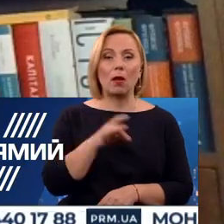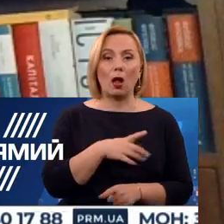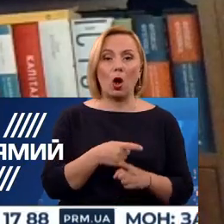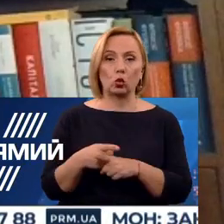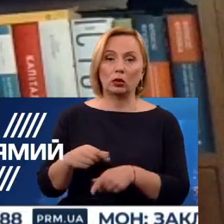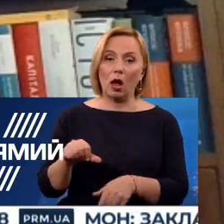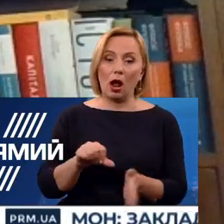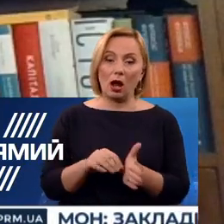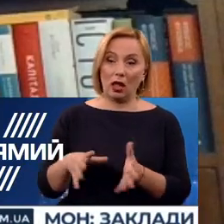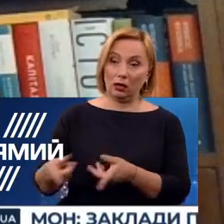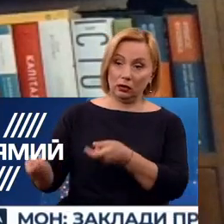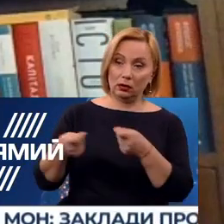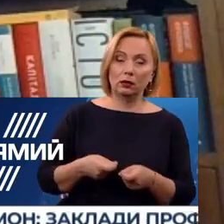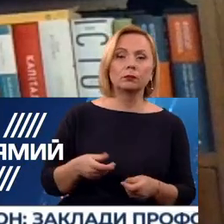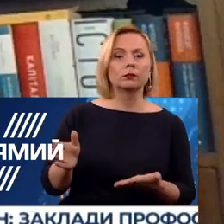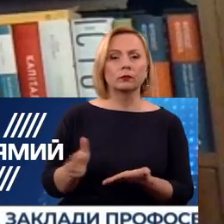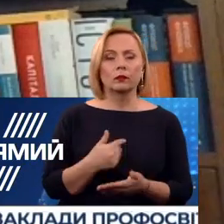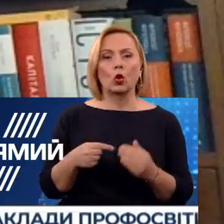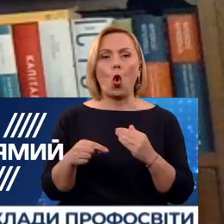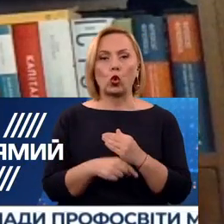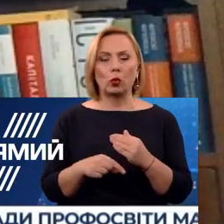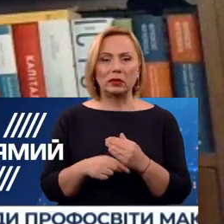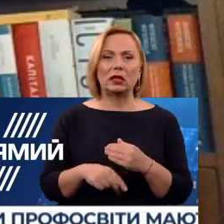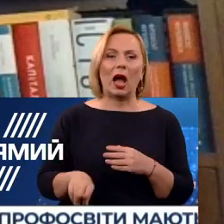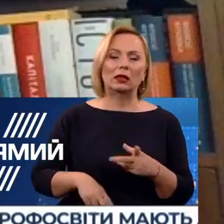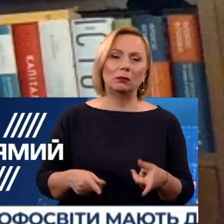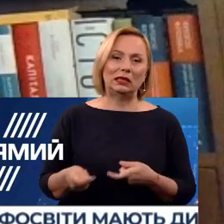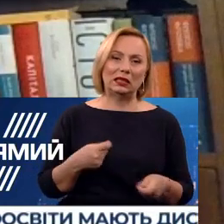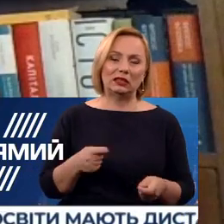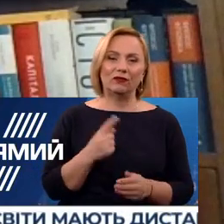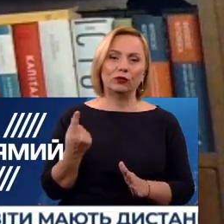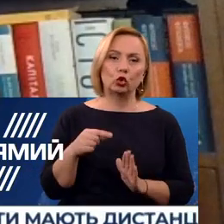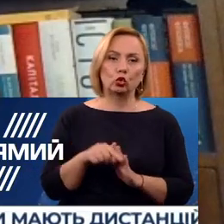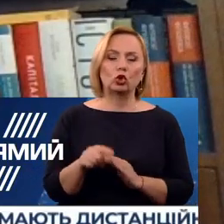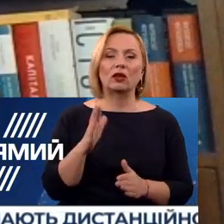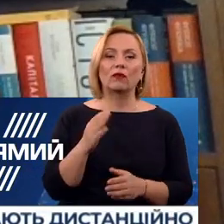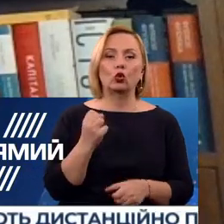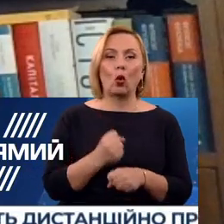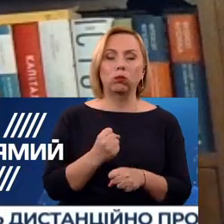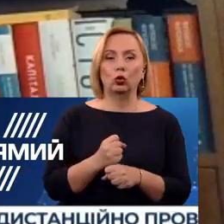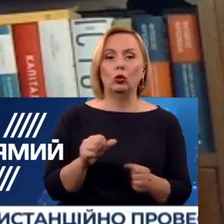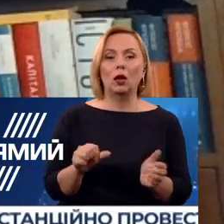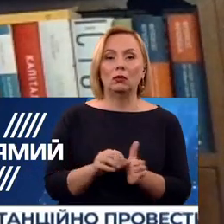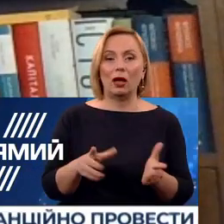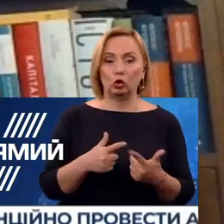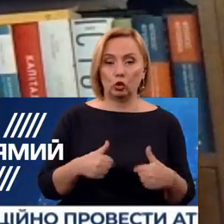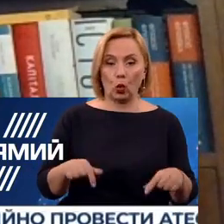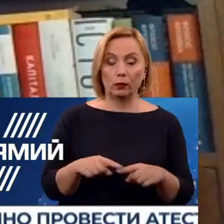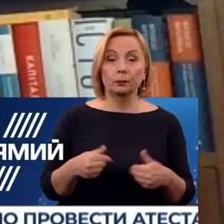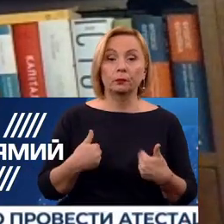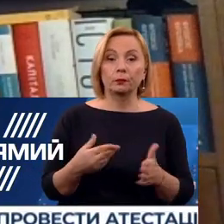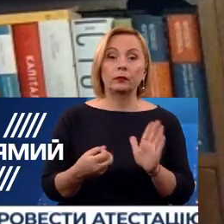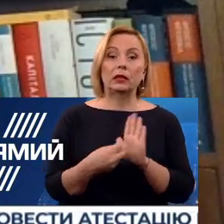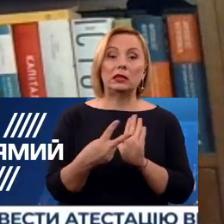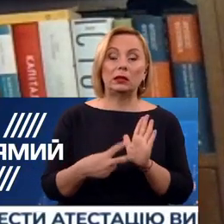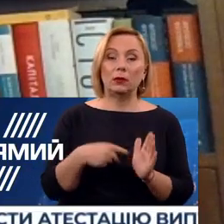прибрати будь-які корупційні і адміністративне втручання у роботу електроенергетики. Ми в 2017 році